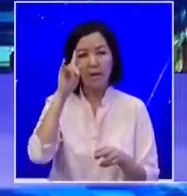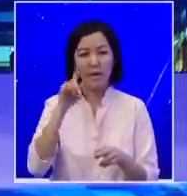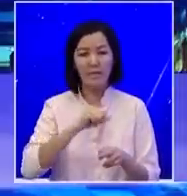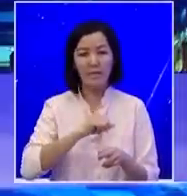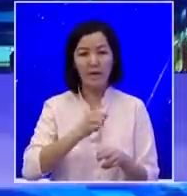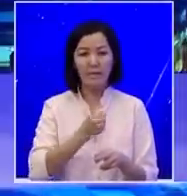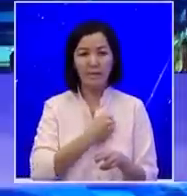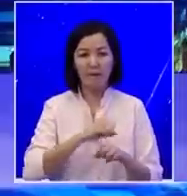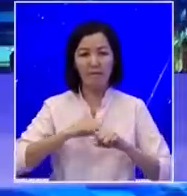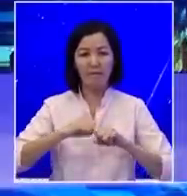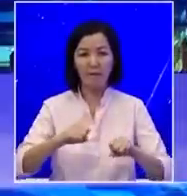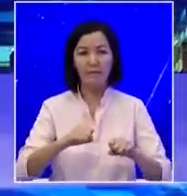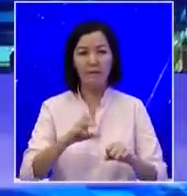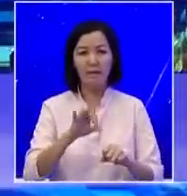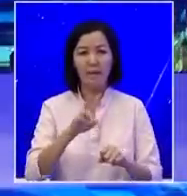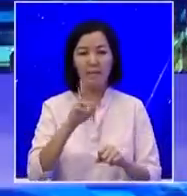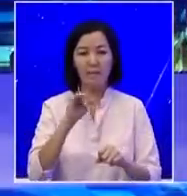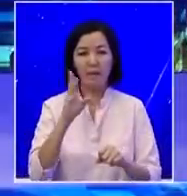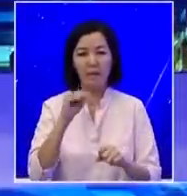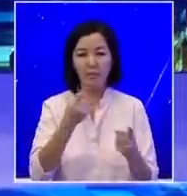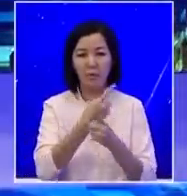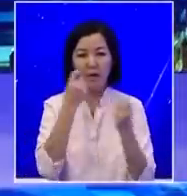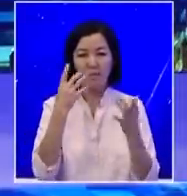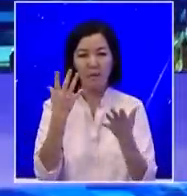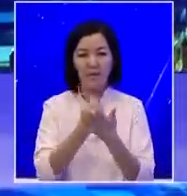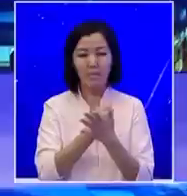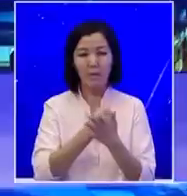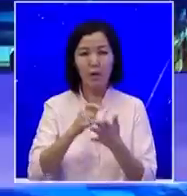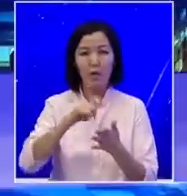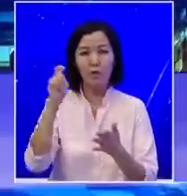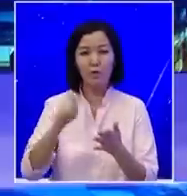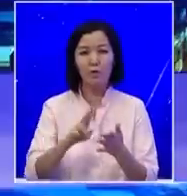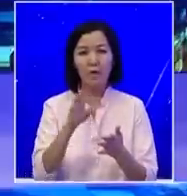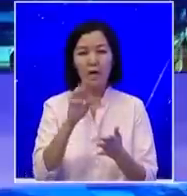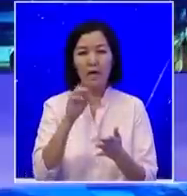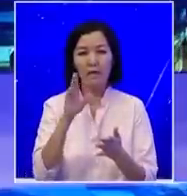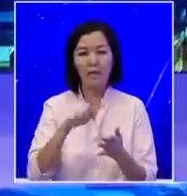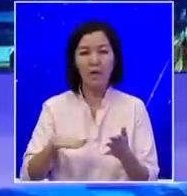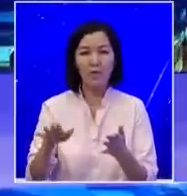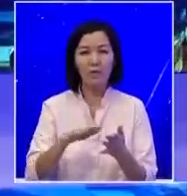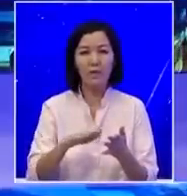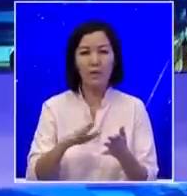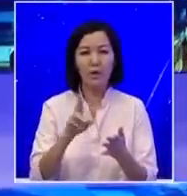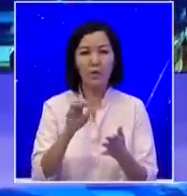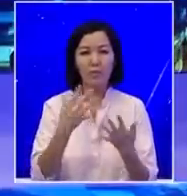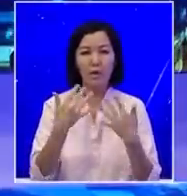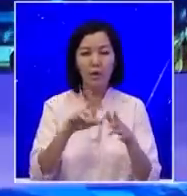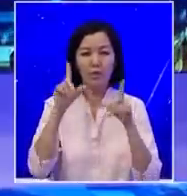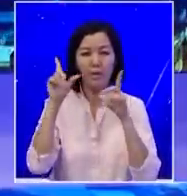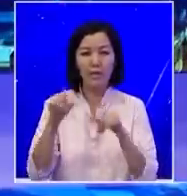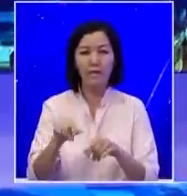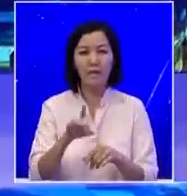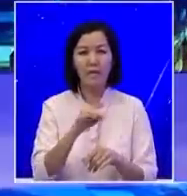солдаты Мәді Ембергенов туралы мәлімет табылды. Соғысқа Қаратал ауданындағы Көпірлік ауылынан аттанған жауынгер